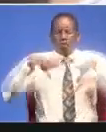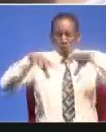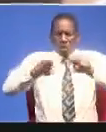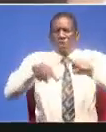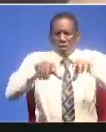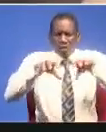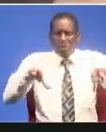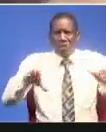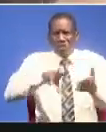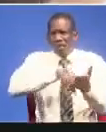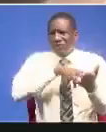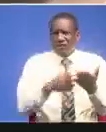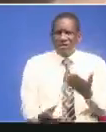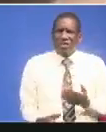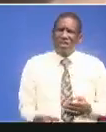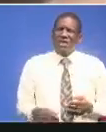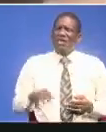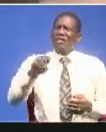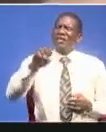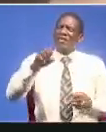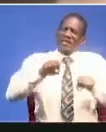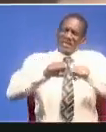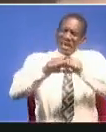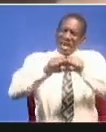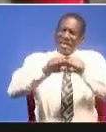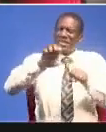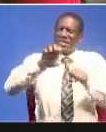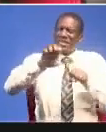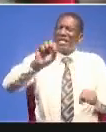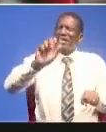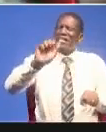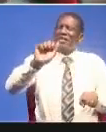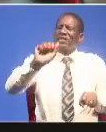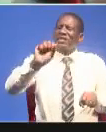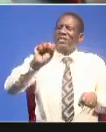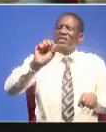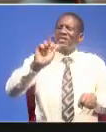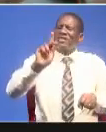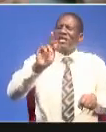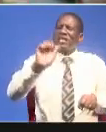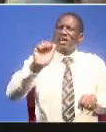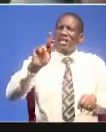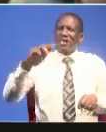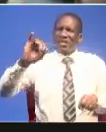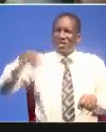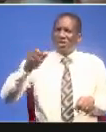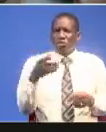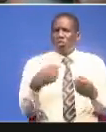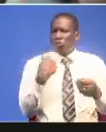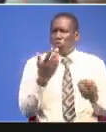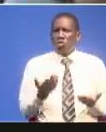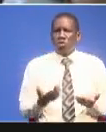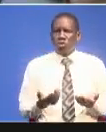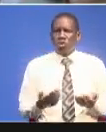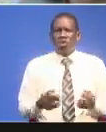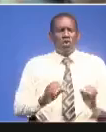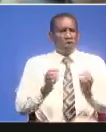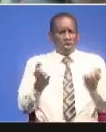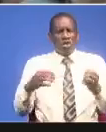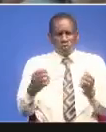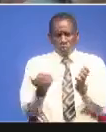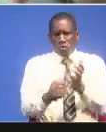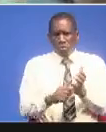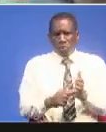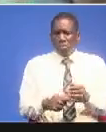hii market, ameshindwa. Sakaja, wewe ni nani? Heri Kidero. Leo unaambia watu watoke, hiyo fujo yote hakuna haja fujo. Wewe